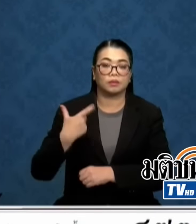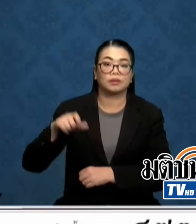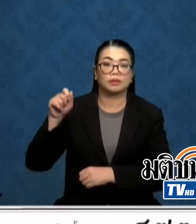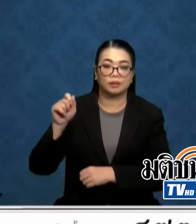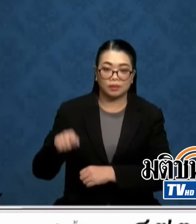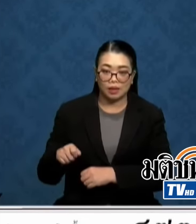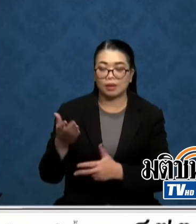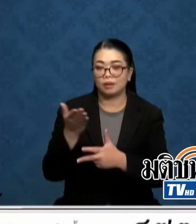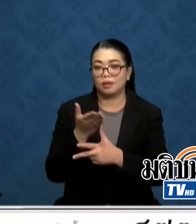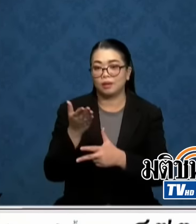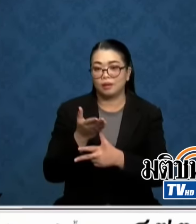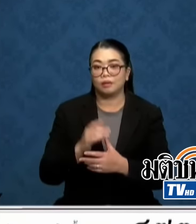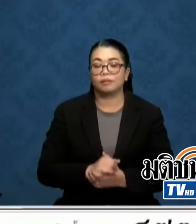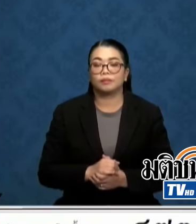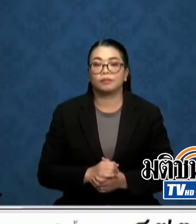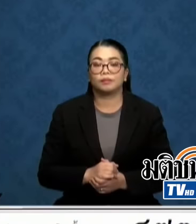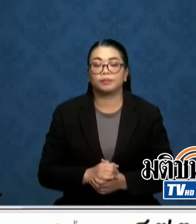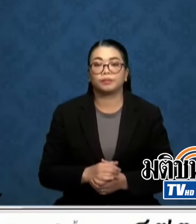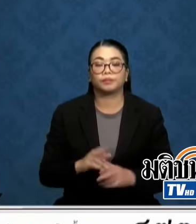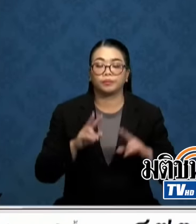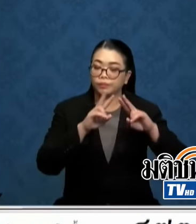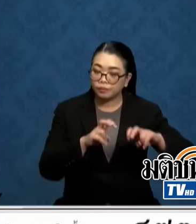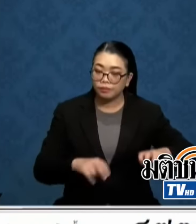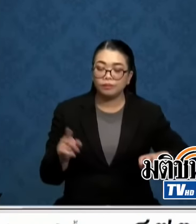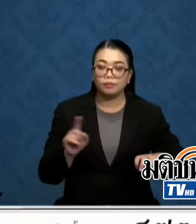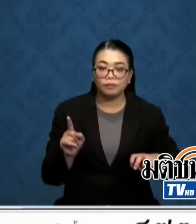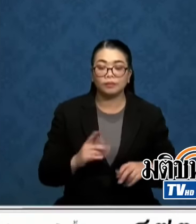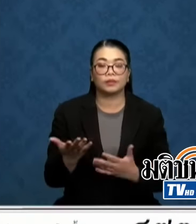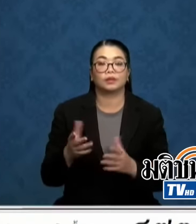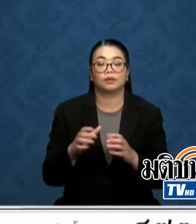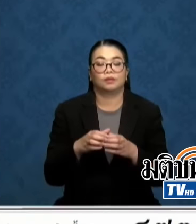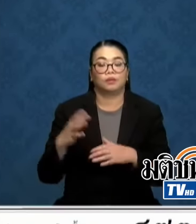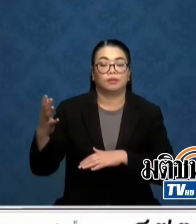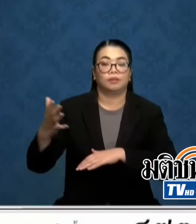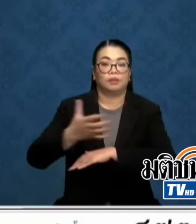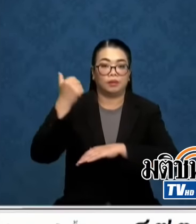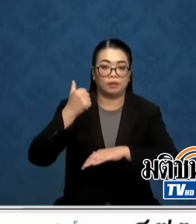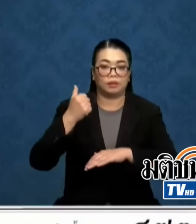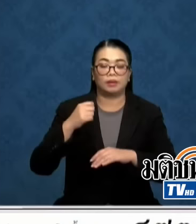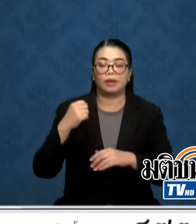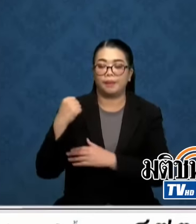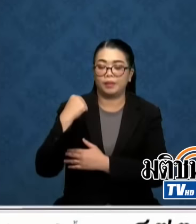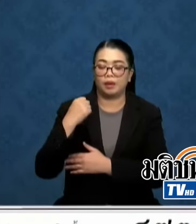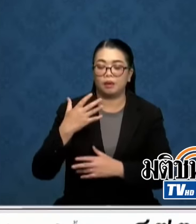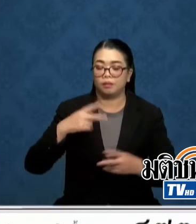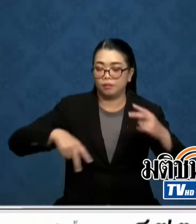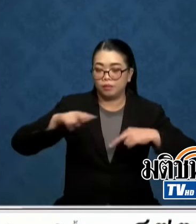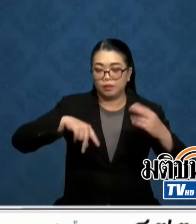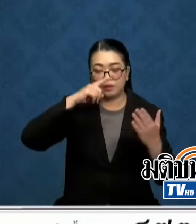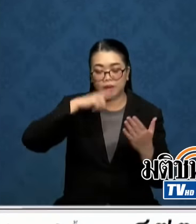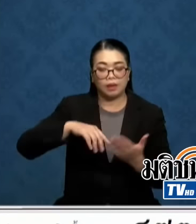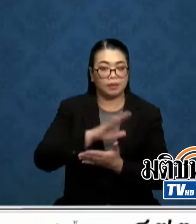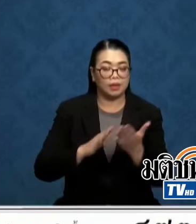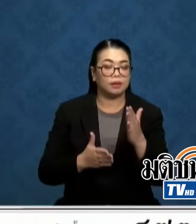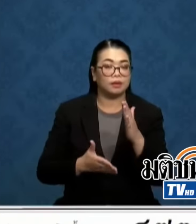1662ท2505ที่วินิจฉัยว่าเมื่อคณะปฏิวัติได้ทำการยึดอำนาจปกครองประเทศได้เป็นผล